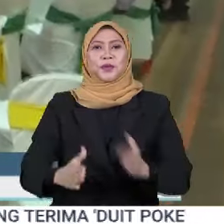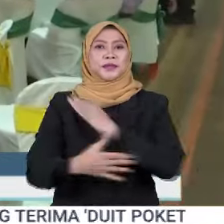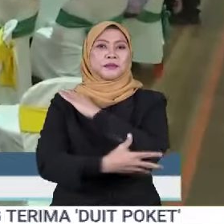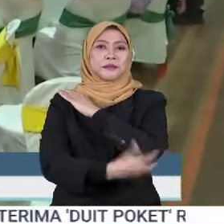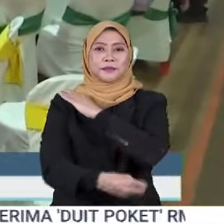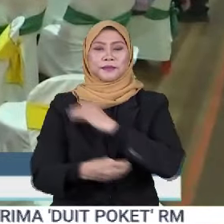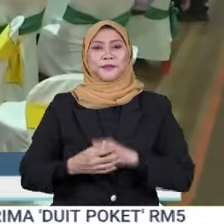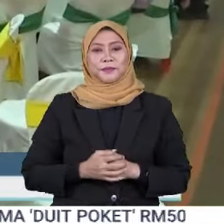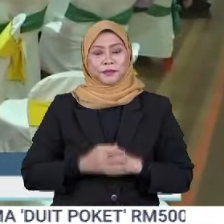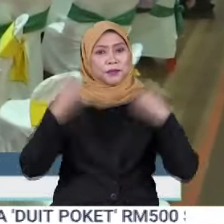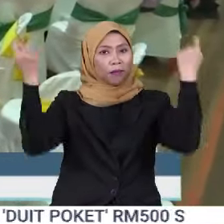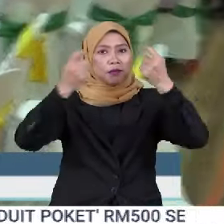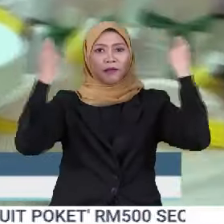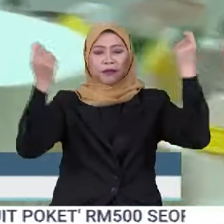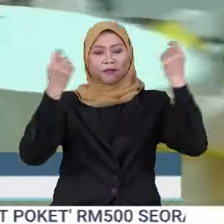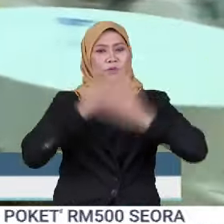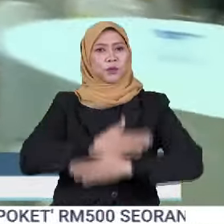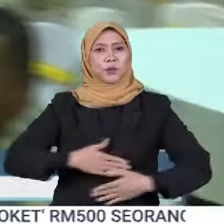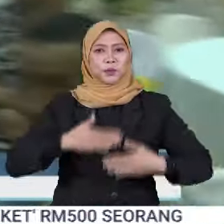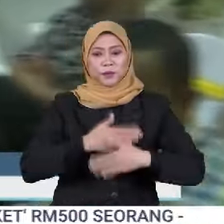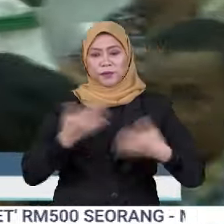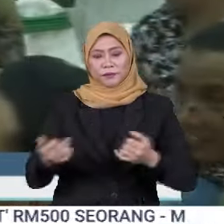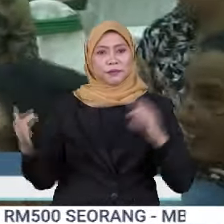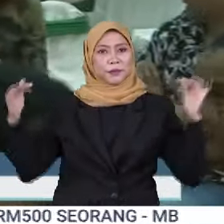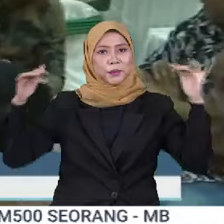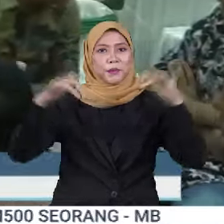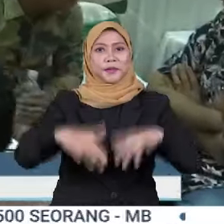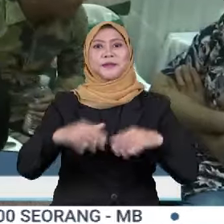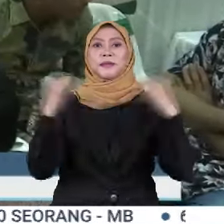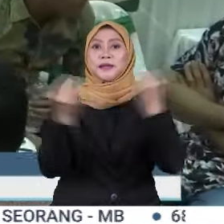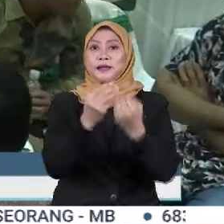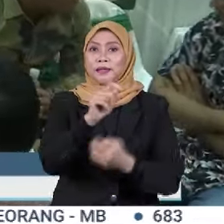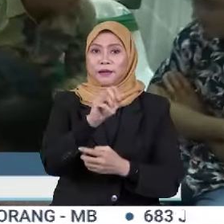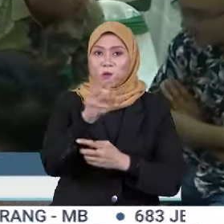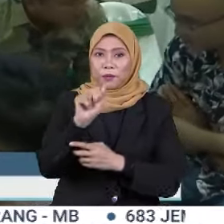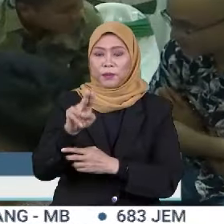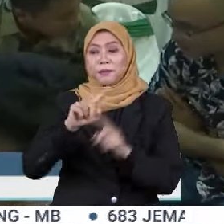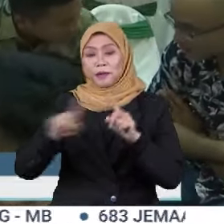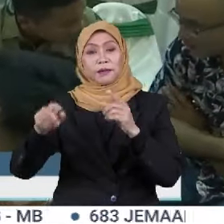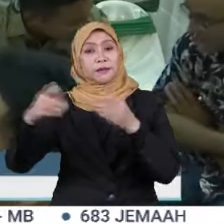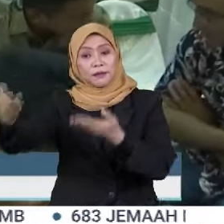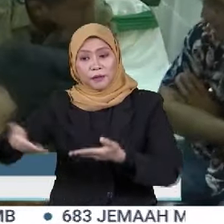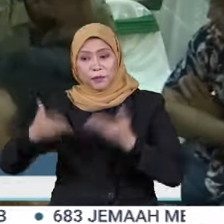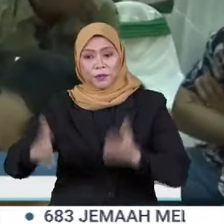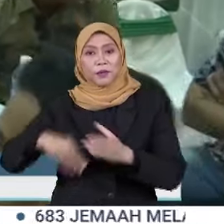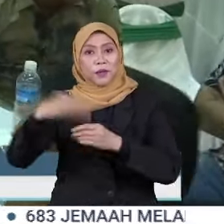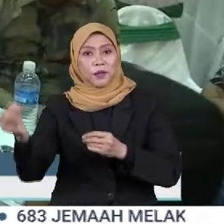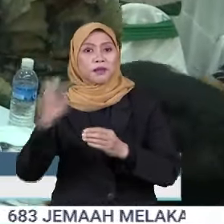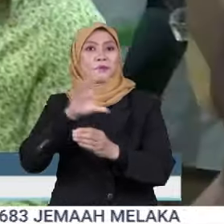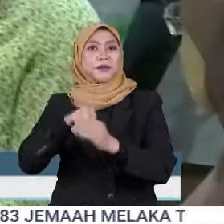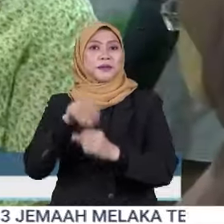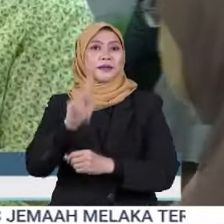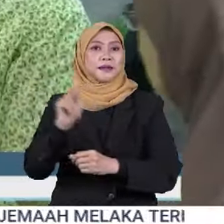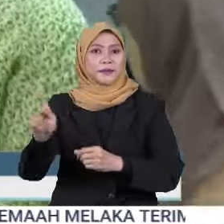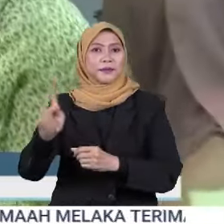sambutan cukup meriah bukan saja dengan kehadiran masyarakat di Tawau malah tetap dari luar daerah termasuk Sakina